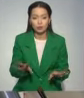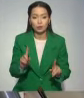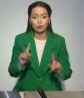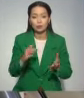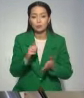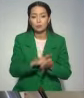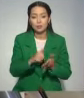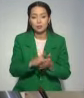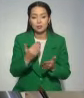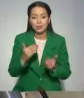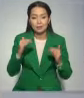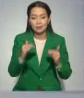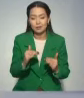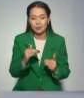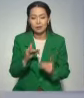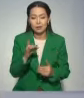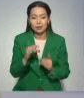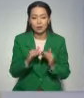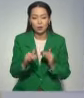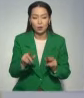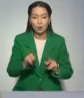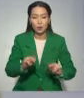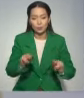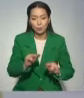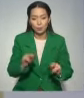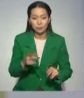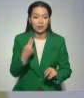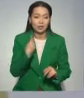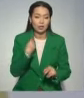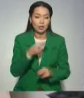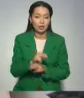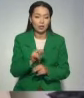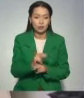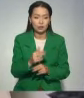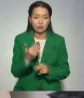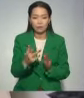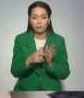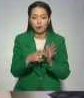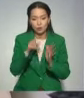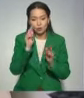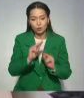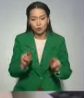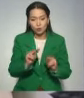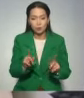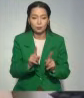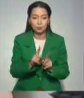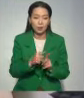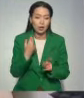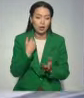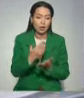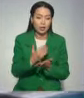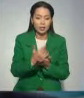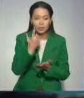когда мужчина низких рейтингов Ерлан Рахимов преподаватель семилетним стажем обучил свыше 800 человек Наряду с английским владеет